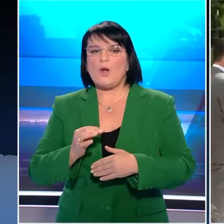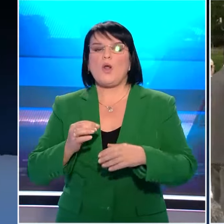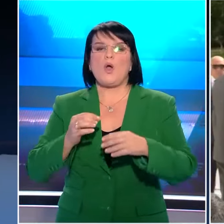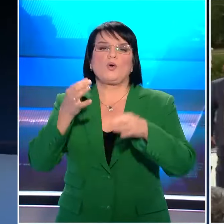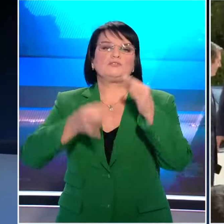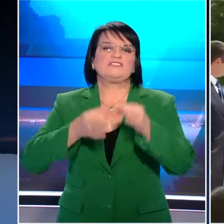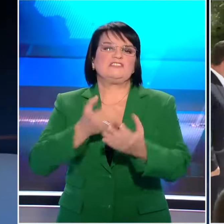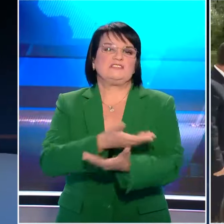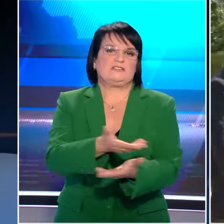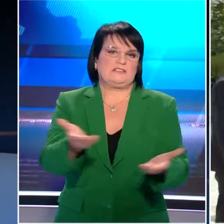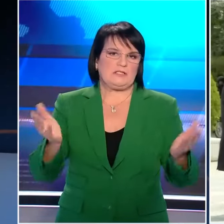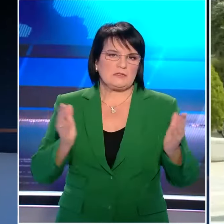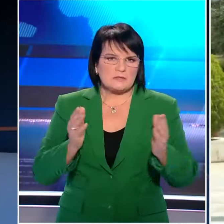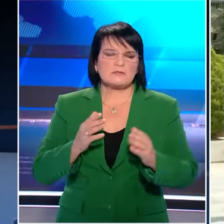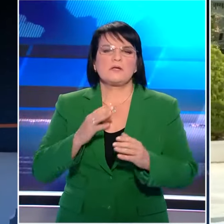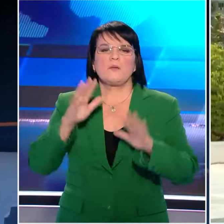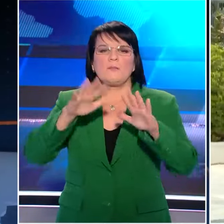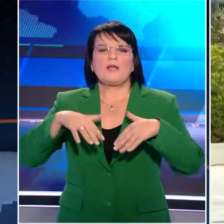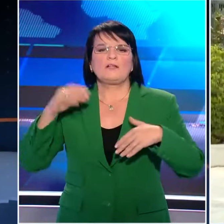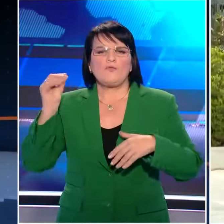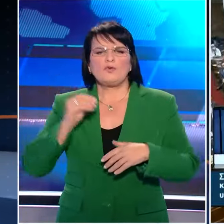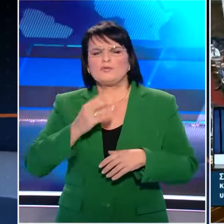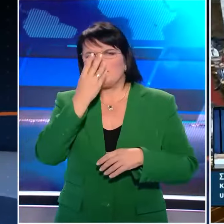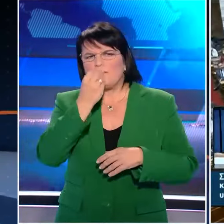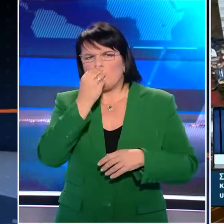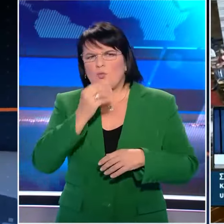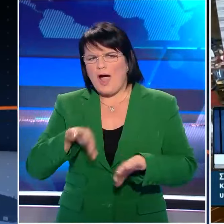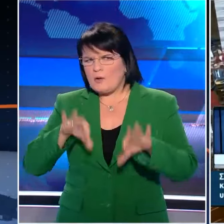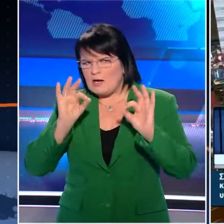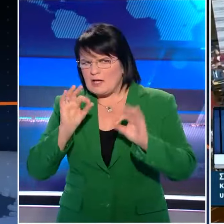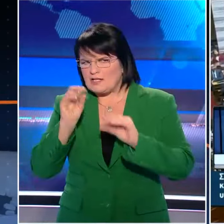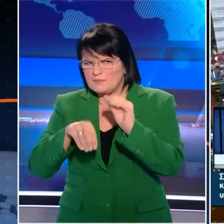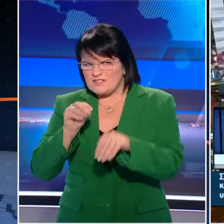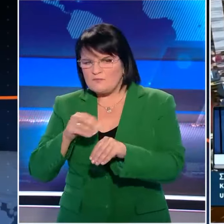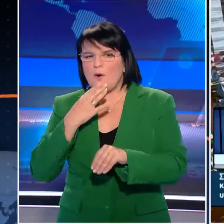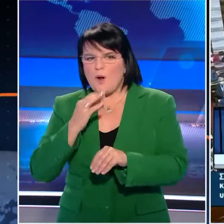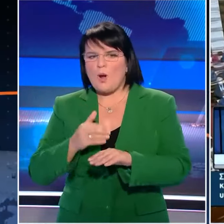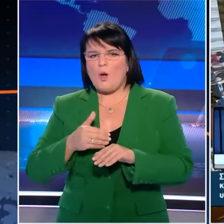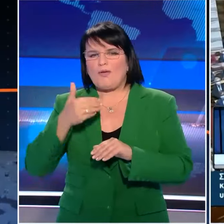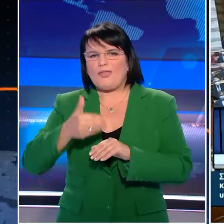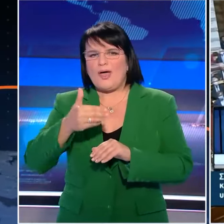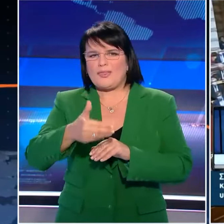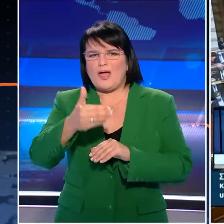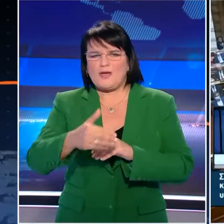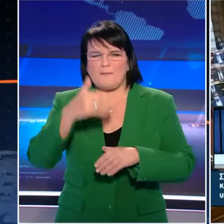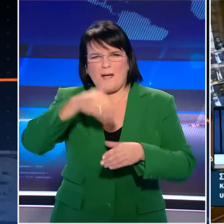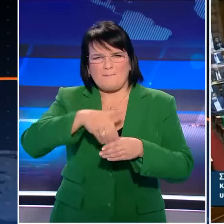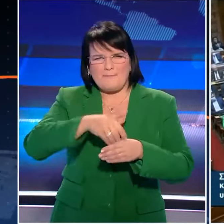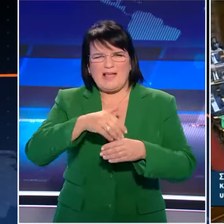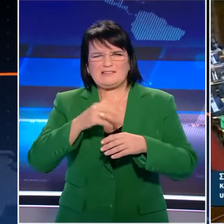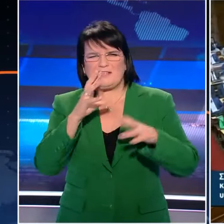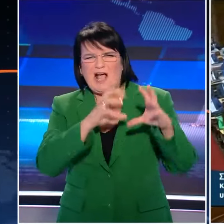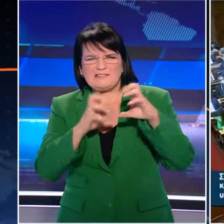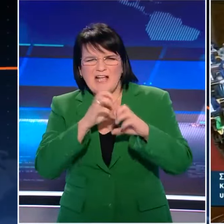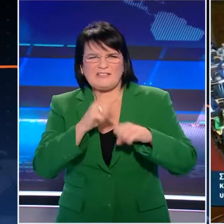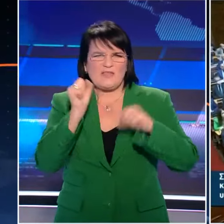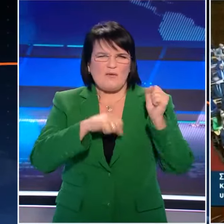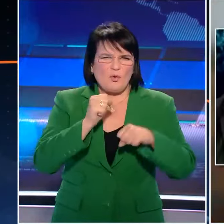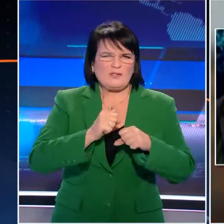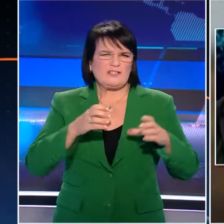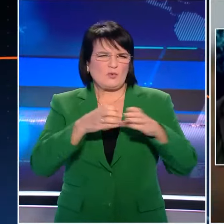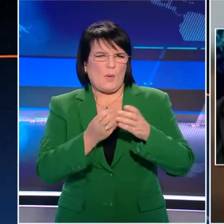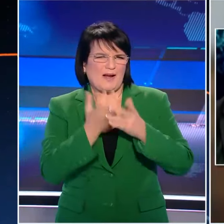δημόσια διαβούλευση και να περάσει από τη Βουλή το αργότερο αρχές Φεβρουαρίου, προκειμένου να μην σέρνεται άλλο ένα θέμα που προκαλεί εσωκομματικούς τριγμούς στην γαλάζια